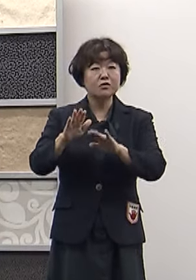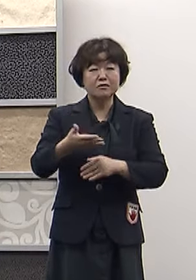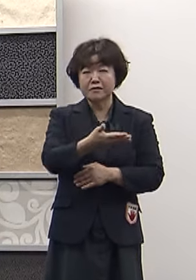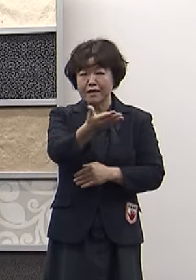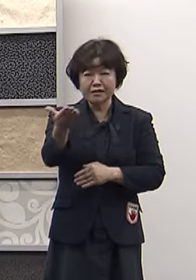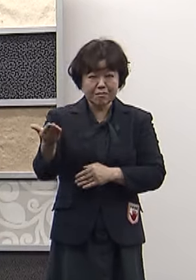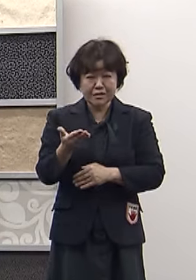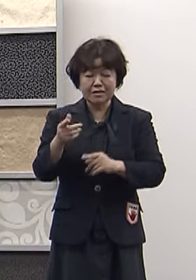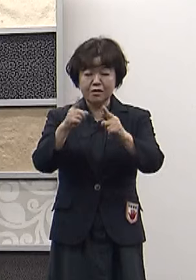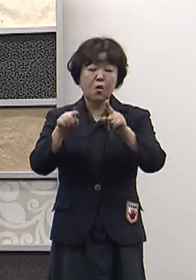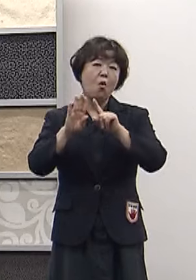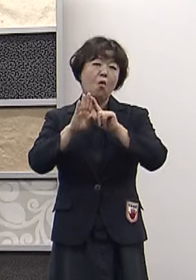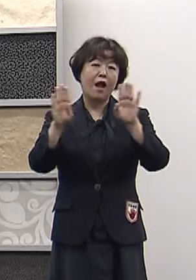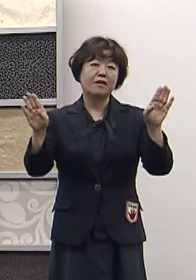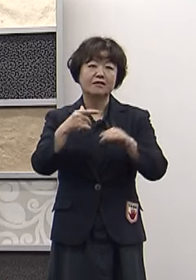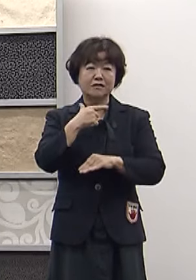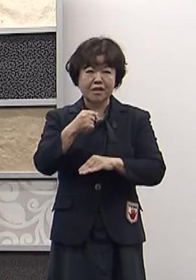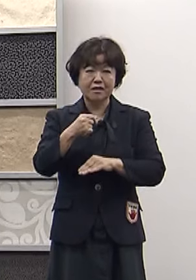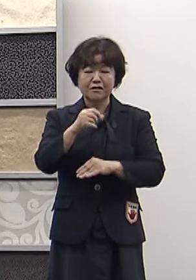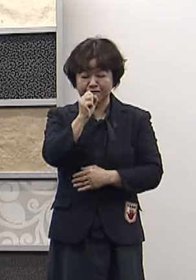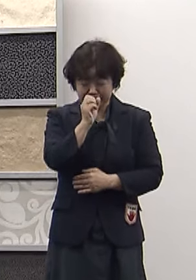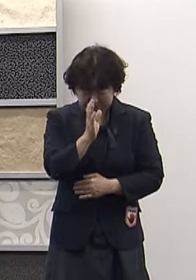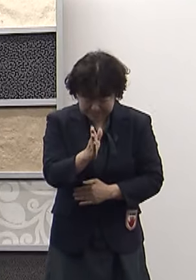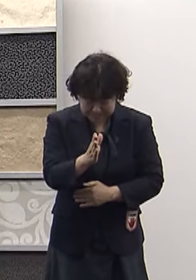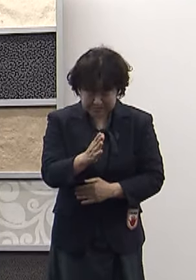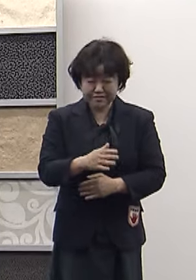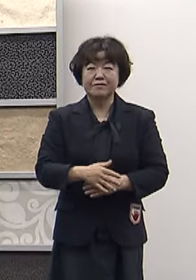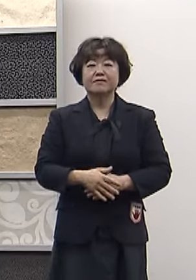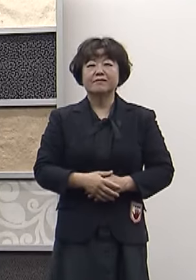に公開したいと思いますので、どうぞよろしくお願いをいたします。